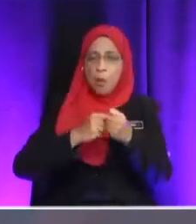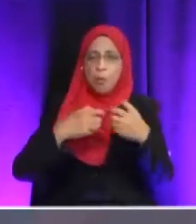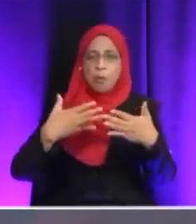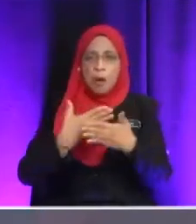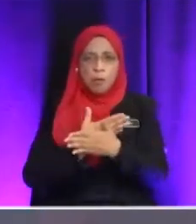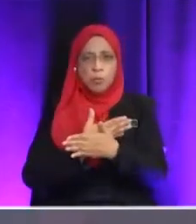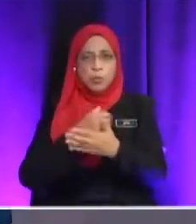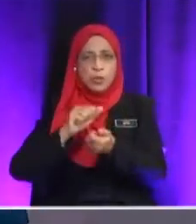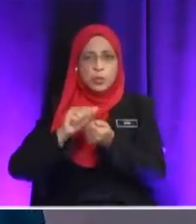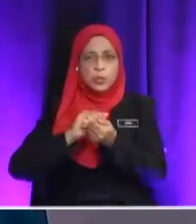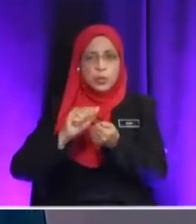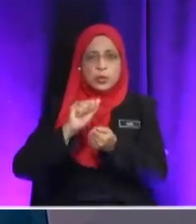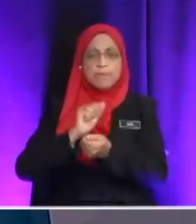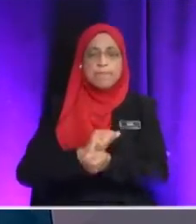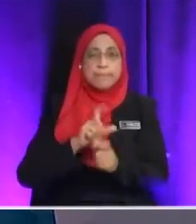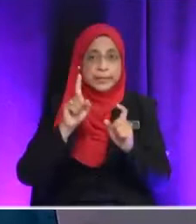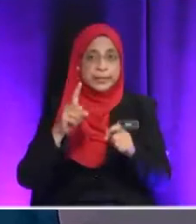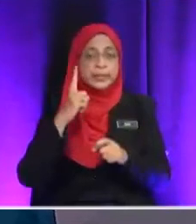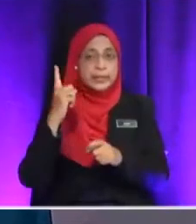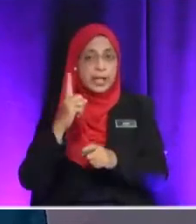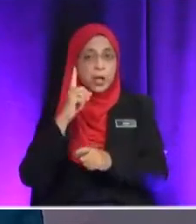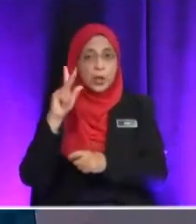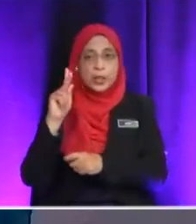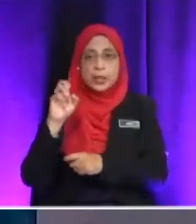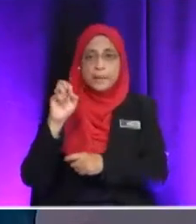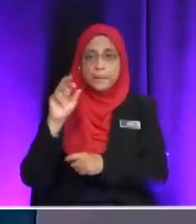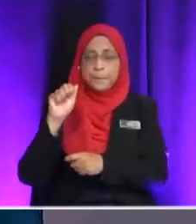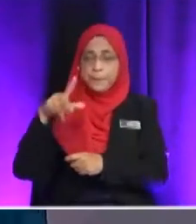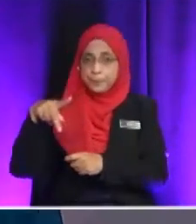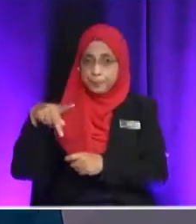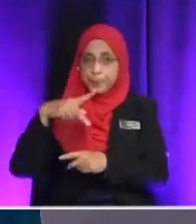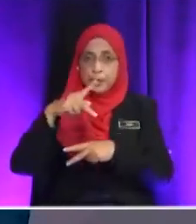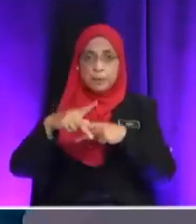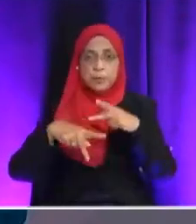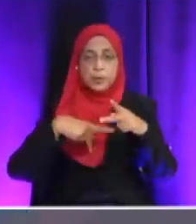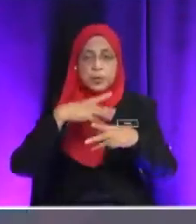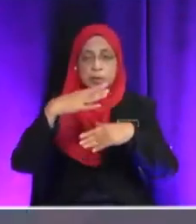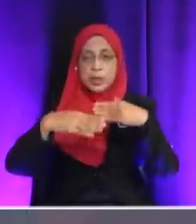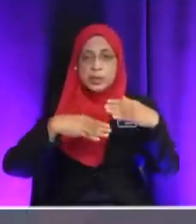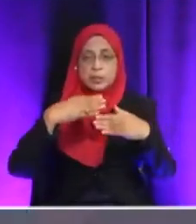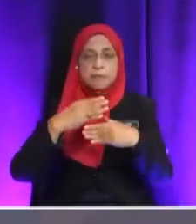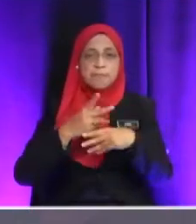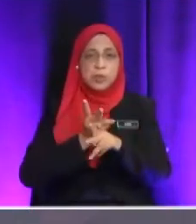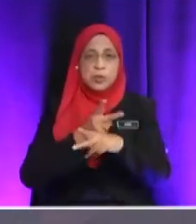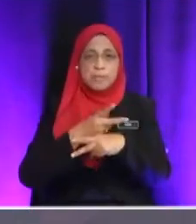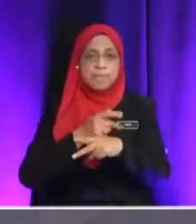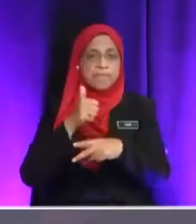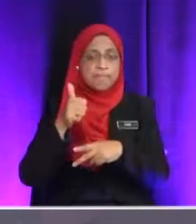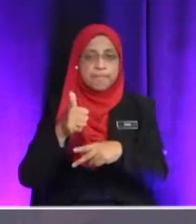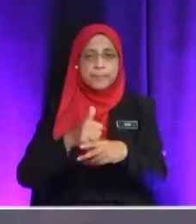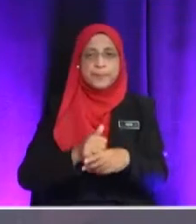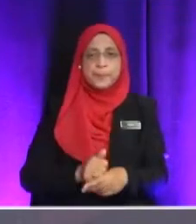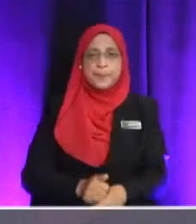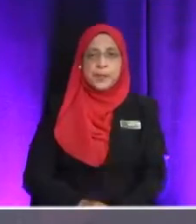penyelenggaraan SPIP Tadi masalah Sebagai dalam kita punya proses pengeluaran nanti Oke tindakan baik pulih yang